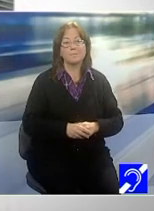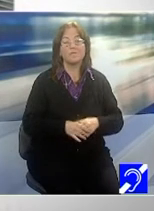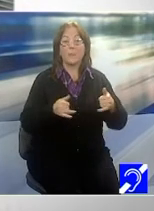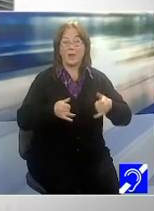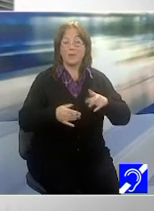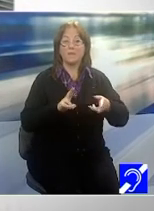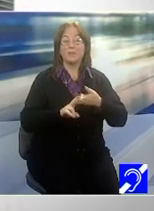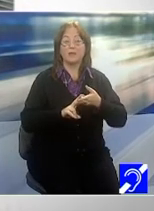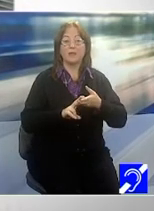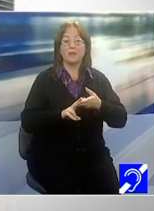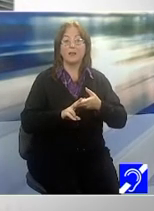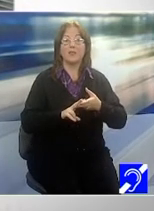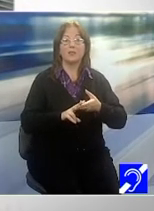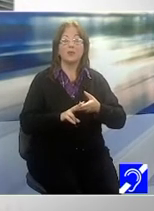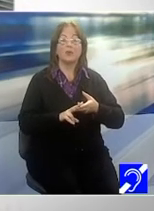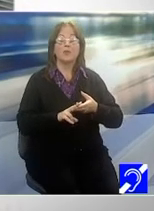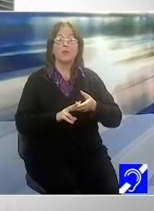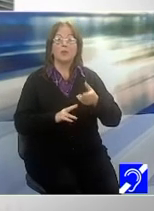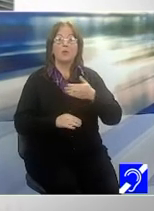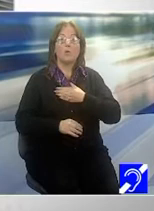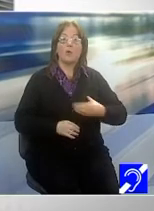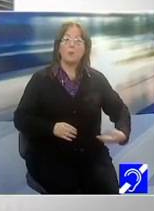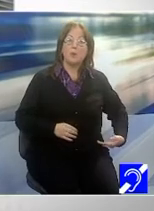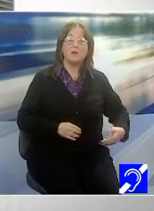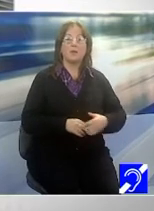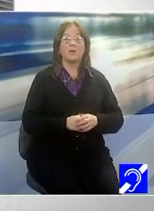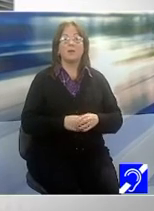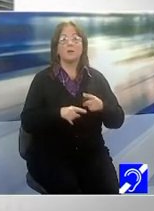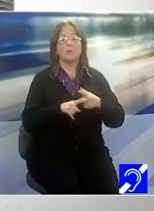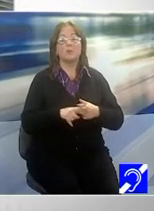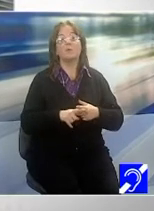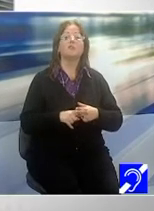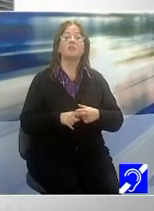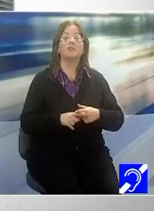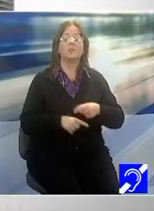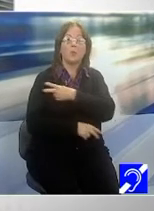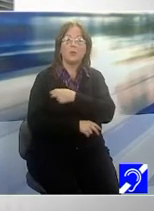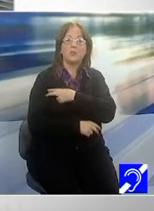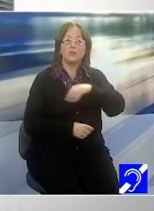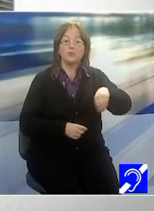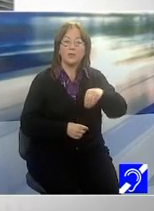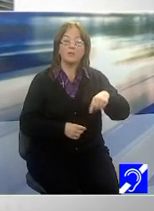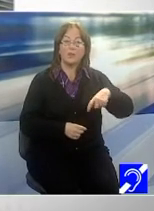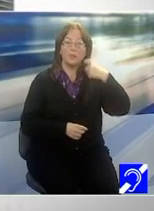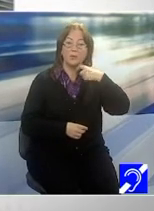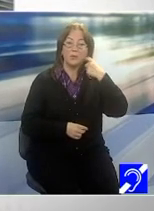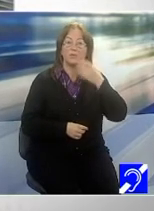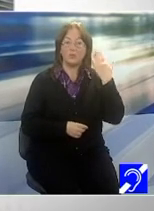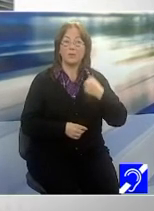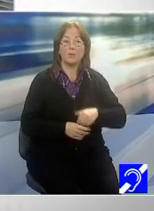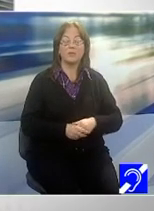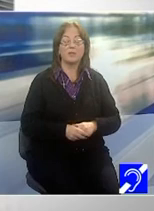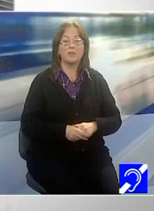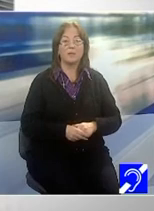cu autoritățile locale? Ați fost la primărie, la primăria Cluj-Napoca, la Consiliul Județean, Cluj? Did you